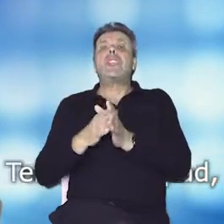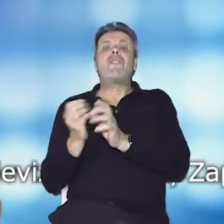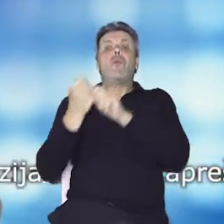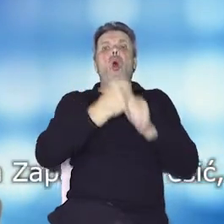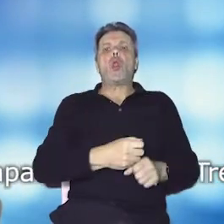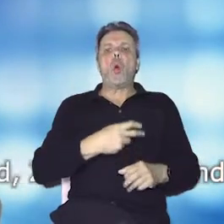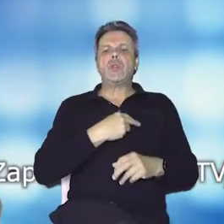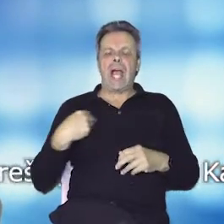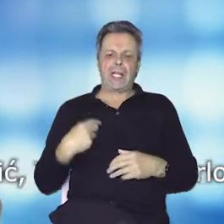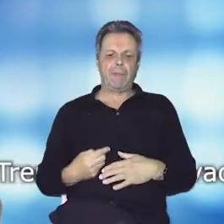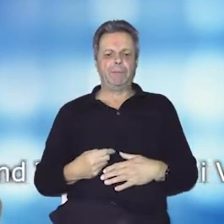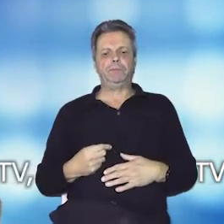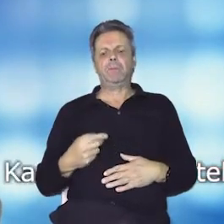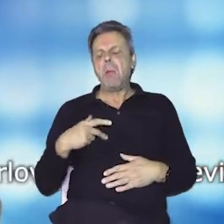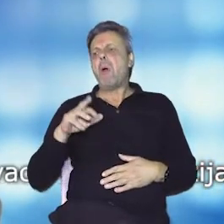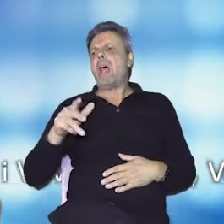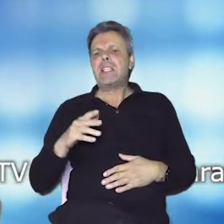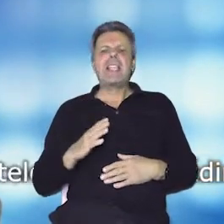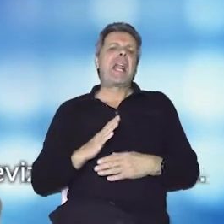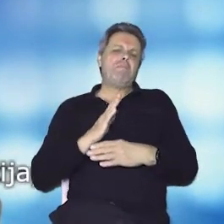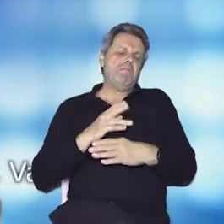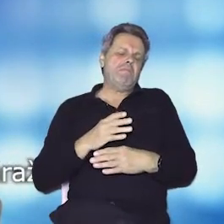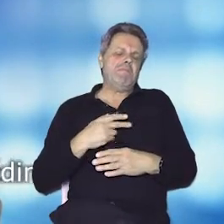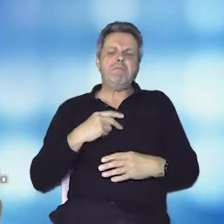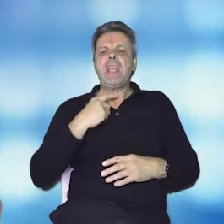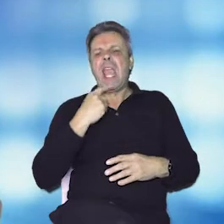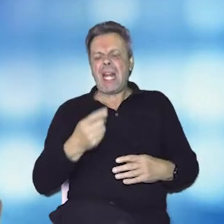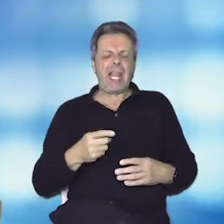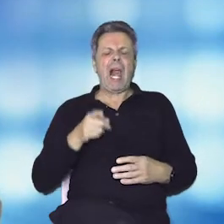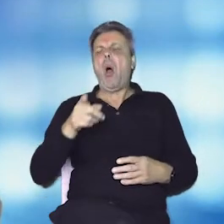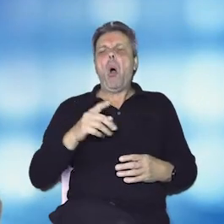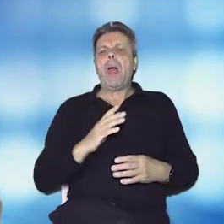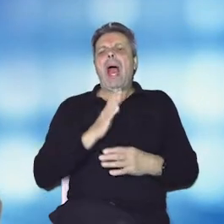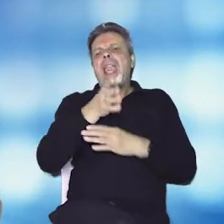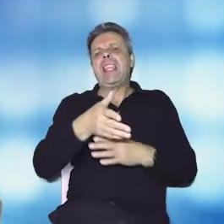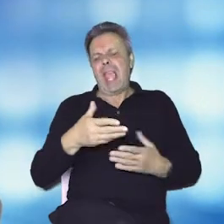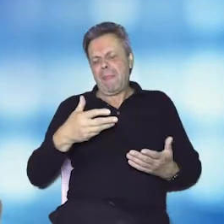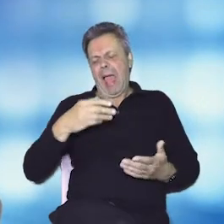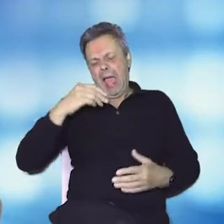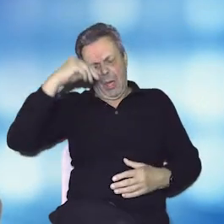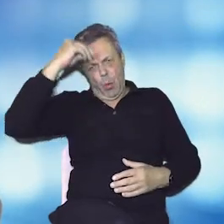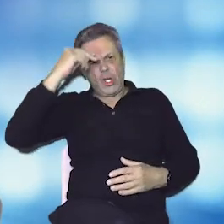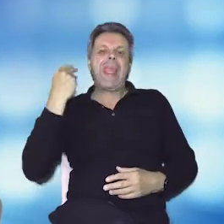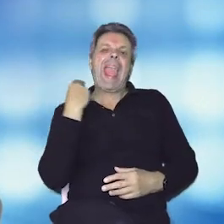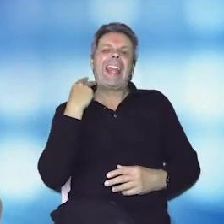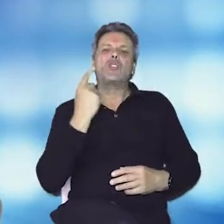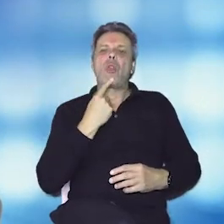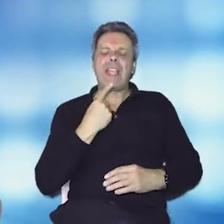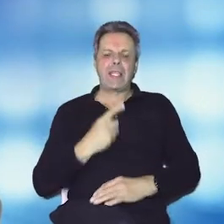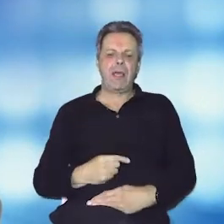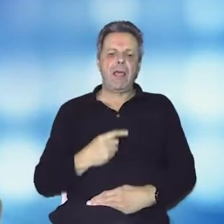sestra nazvala koja odlazi tamo na engleski jezik s vremena na vrijeme, na učenje naravno,